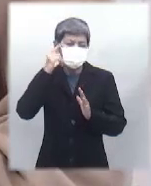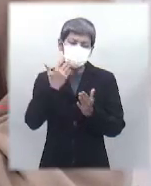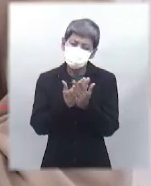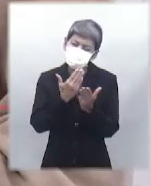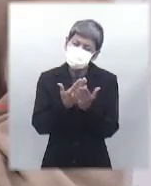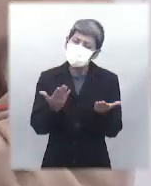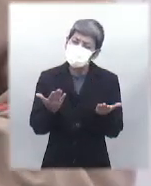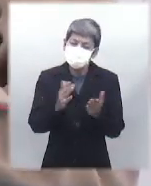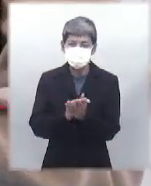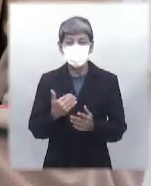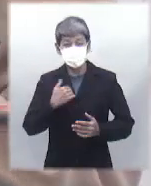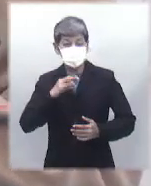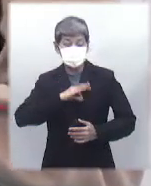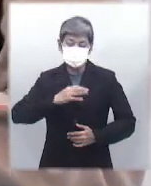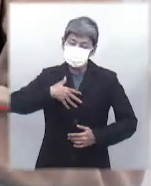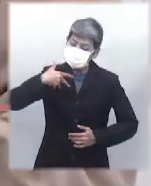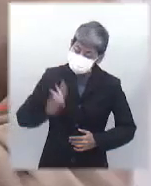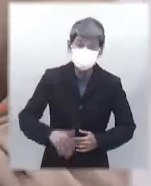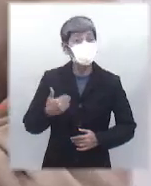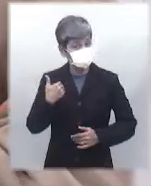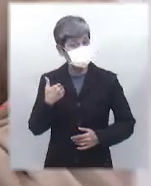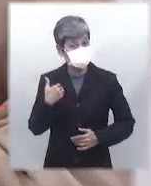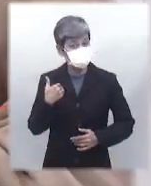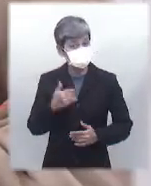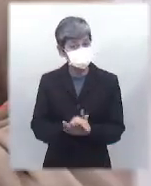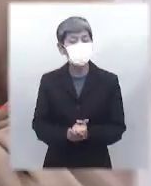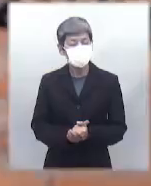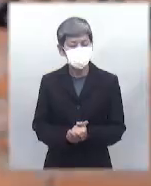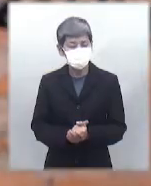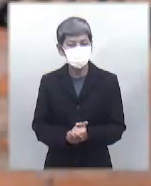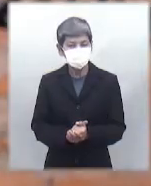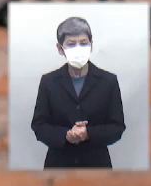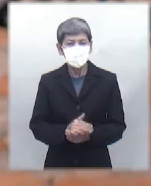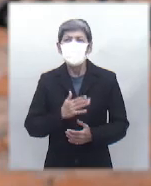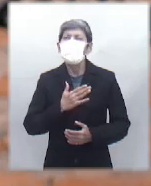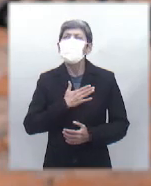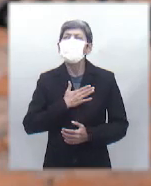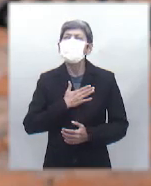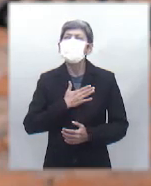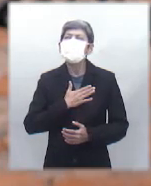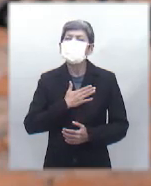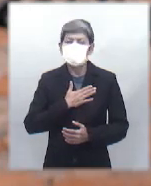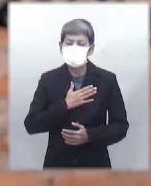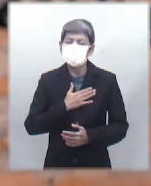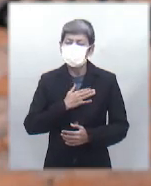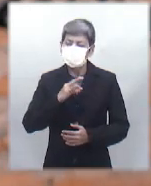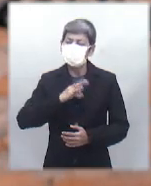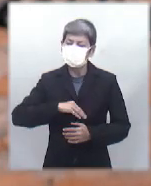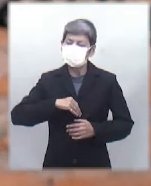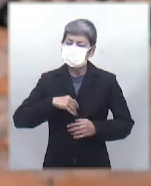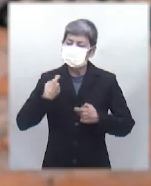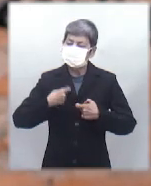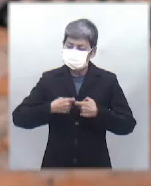นะมันมีอารมณ์ตรงนี้ยังไงบ้างคะก็ผมถือว่าเป็นสิ่งหนึ่งที่ยากนะ